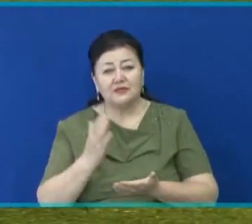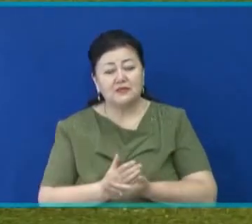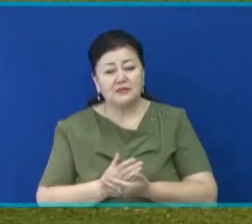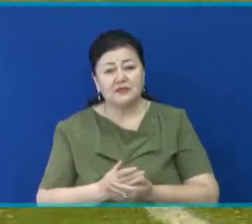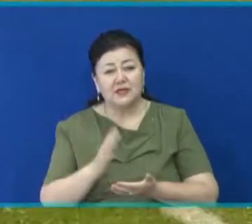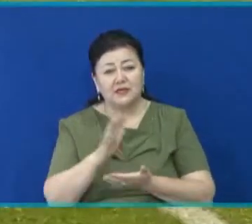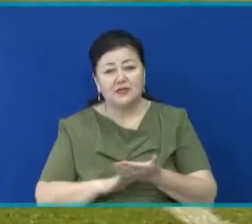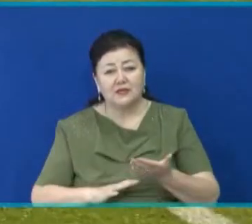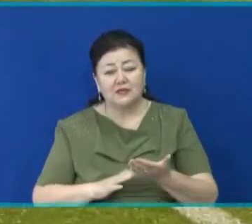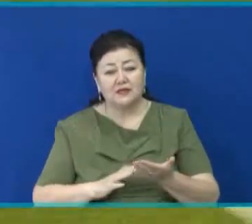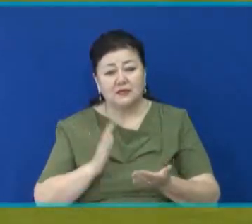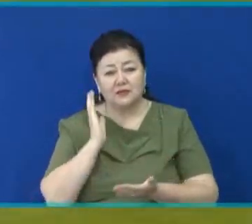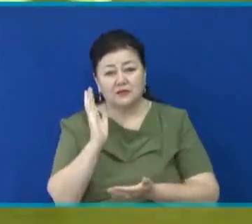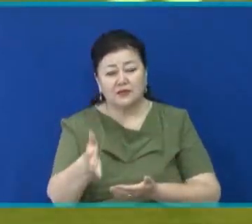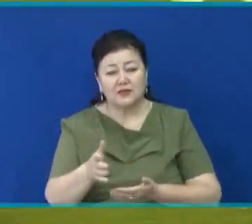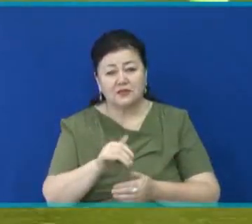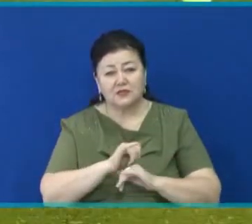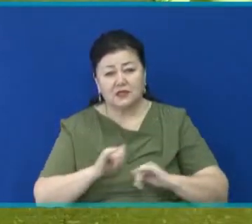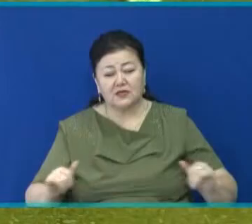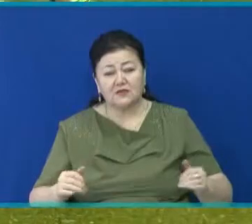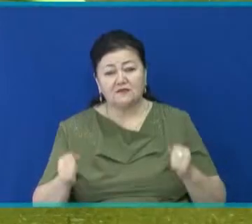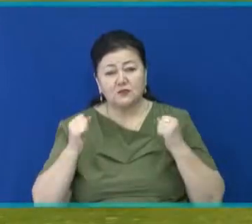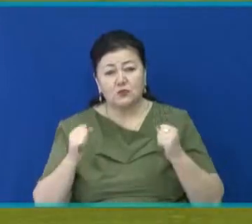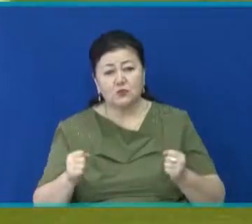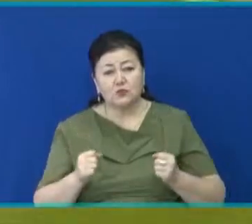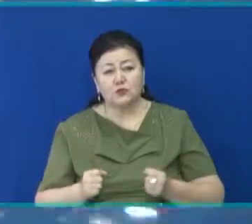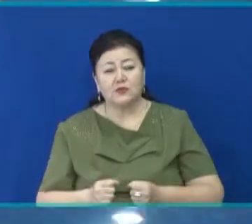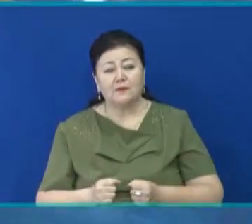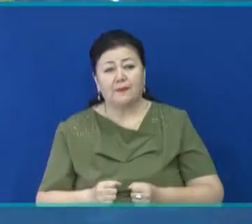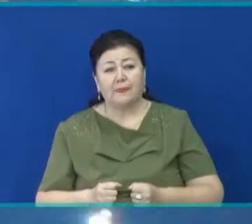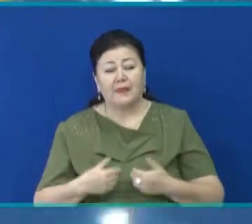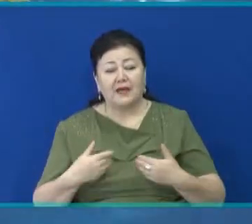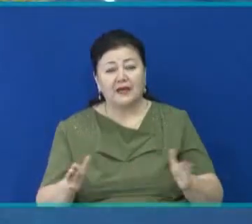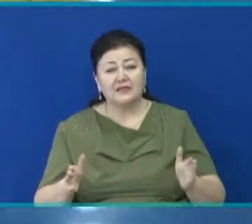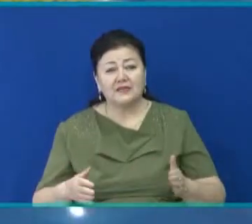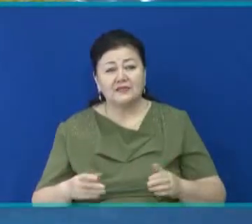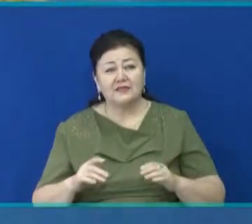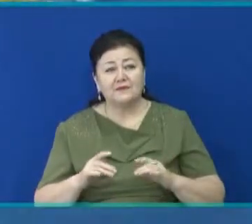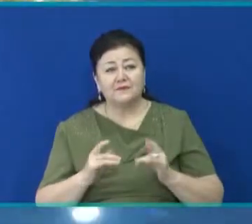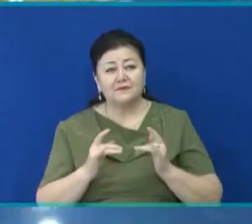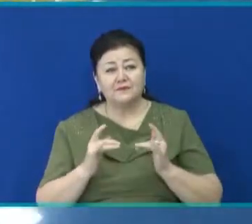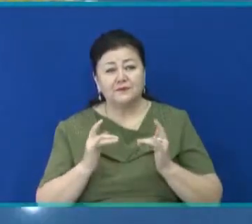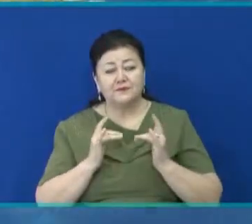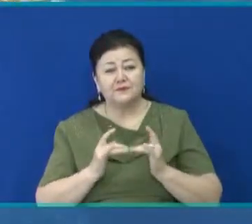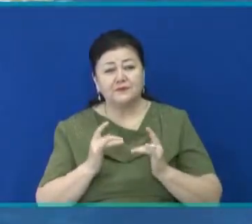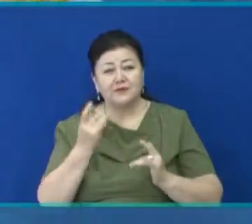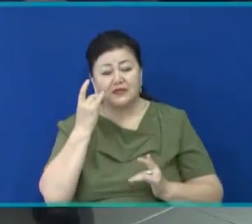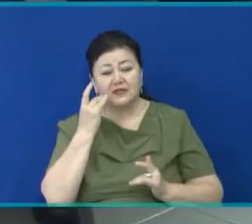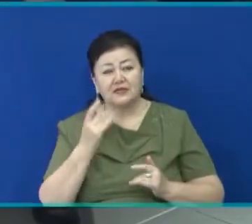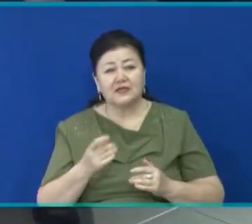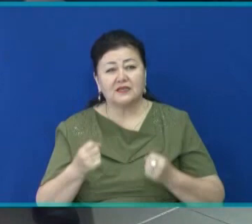являются дальнейшее качественное развитие физической культуры и спорта, открытие интерната для одаренных в спорте